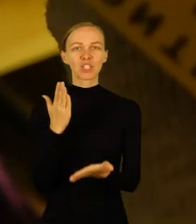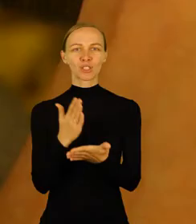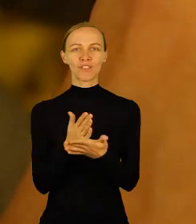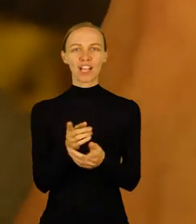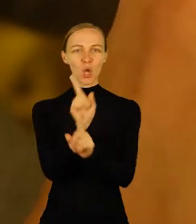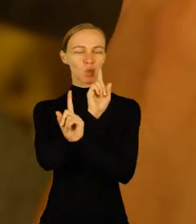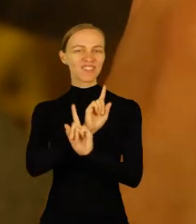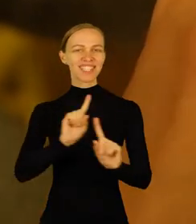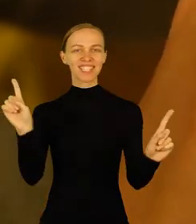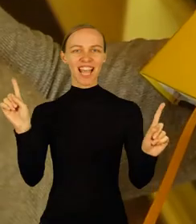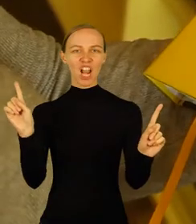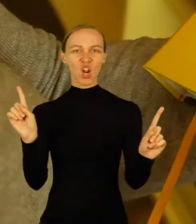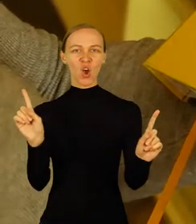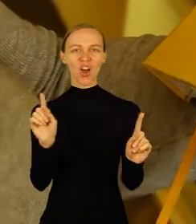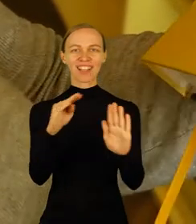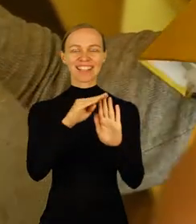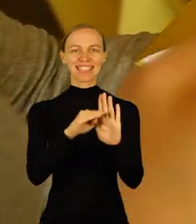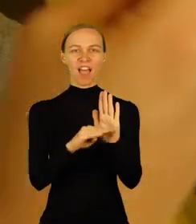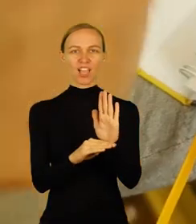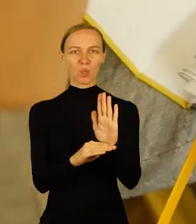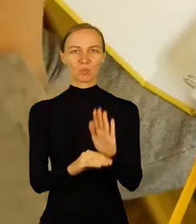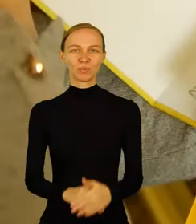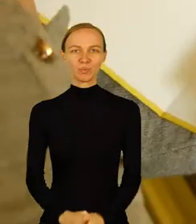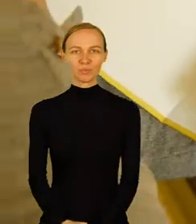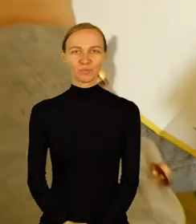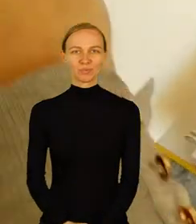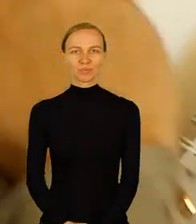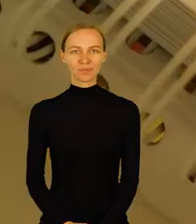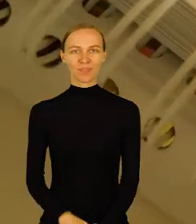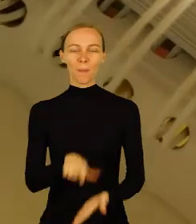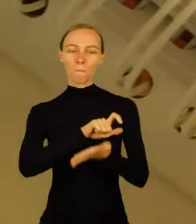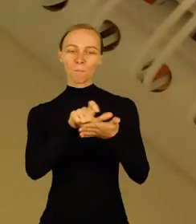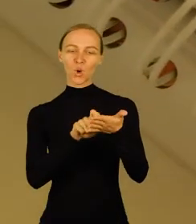З застосуванням універсального дизайну.